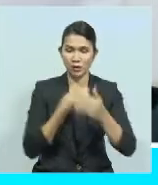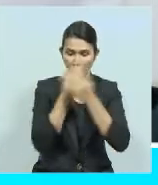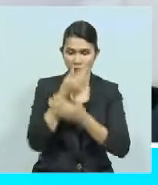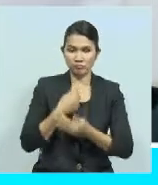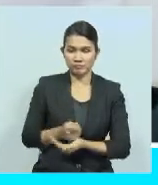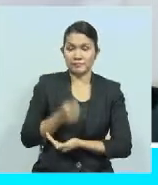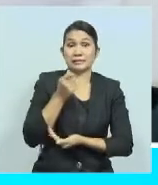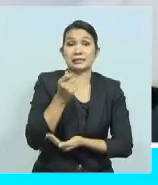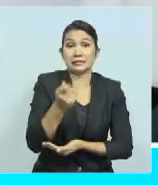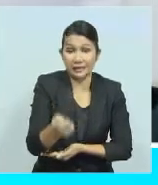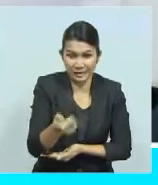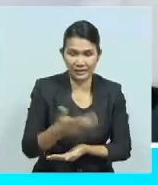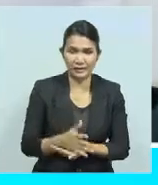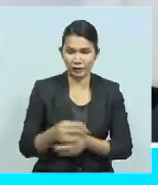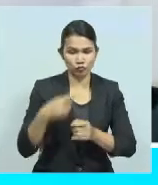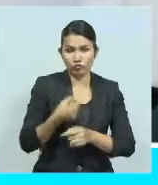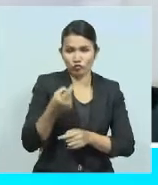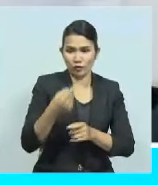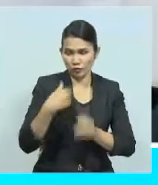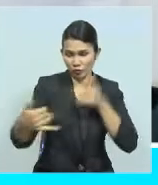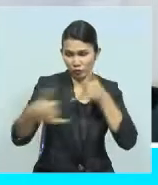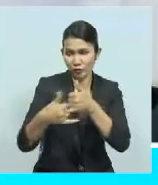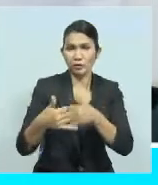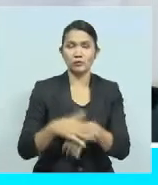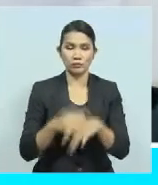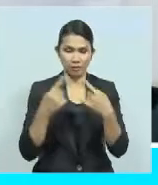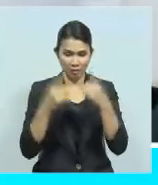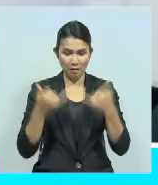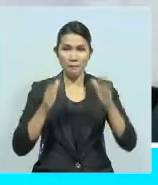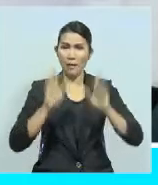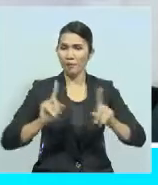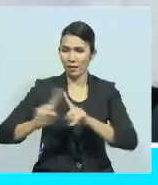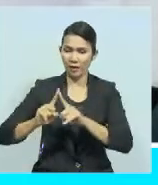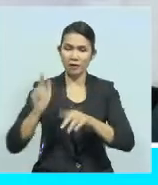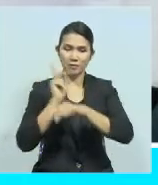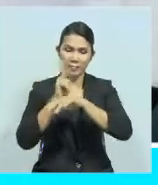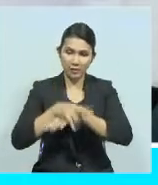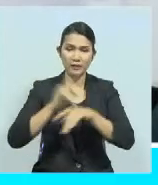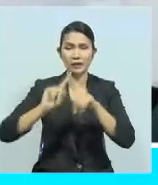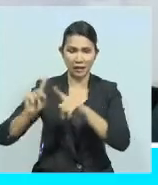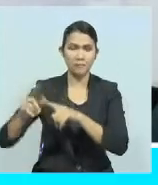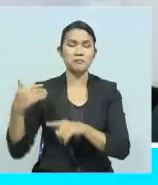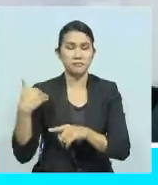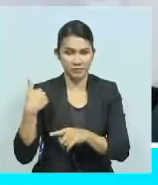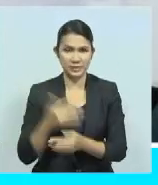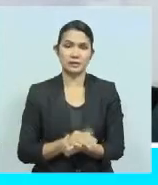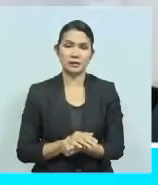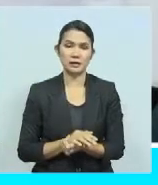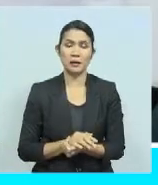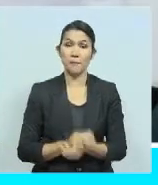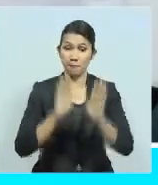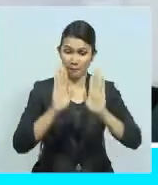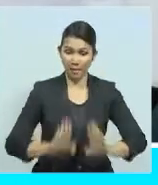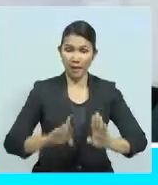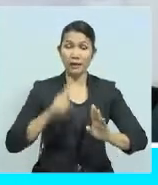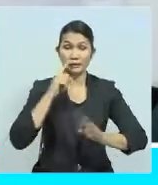ให้หรืออะไรอย่างเงี้ยเดี๋ยวนี้ก็อาจจะทำได้หลายรูปแบบผ่านสื่อผ่านอะไรที่เข้ามามีบทบาทมากขึ้นค่ะ ก็คือรูป